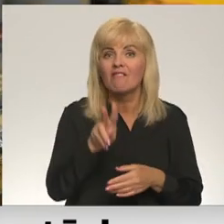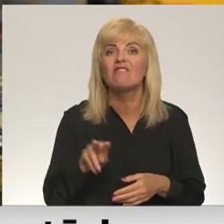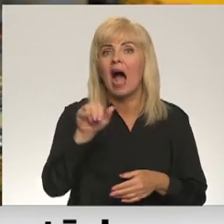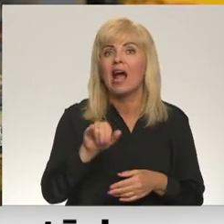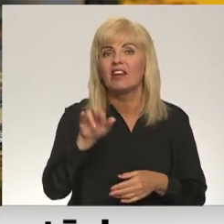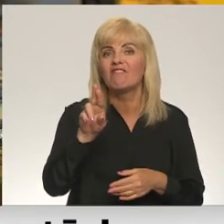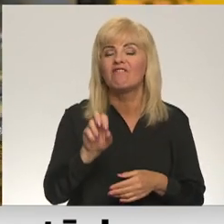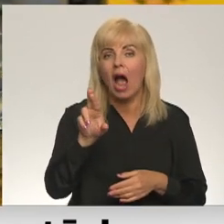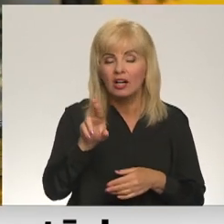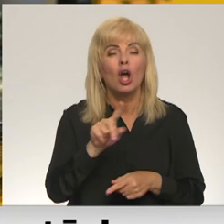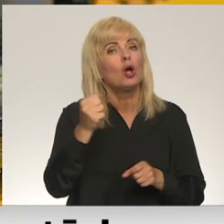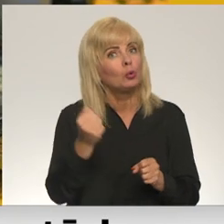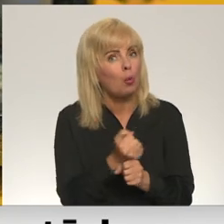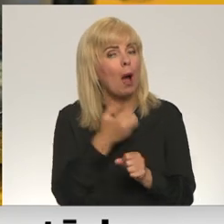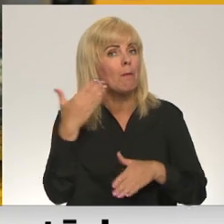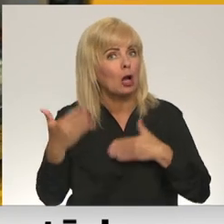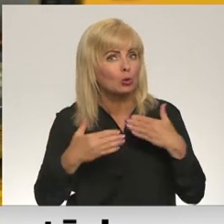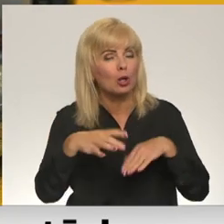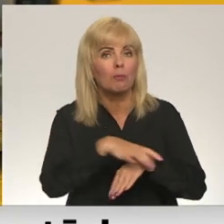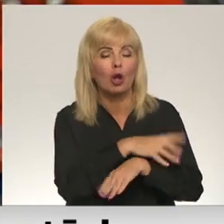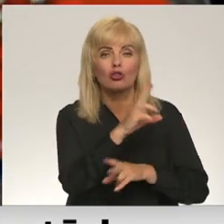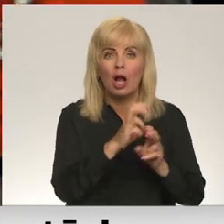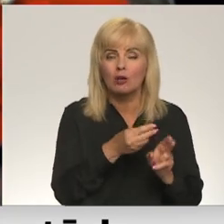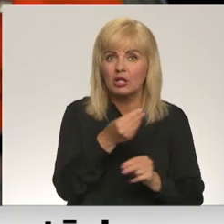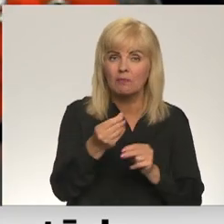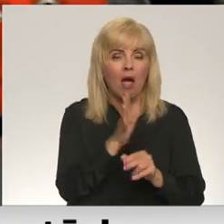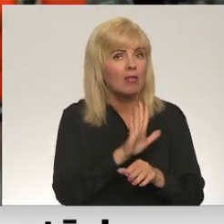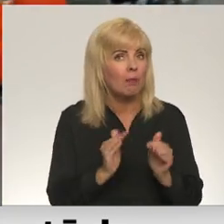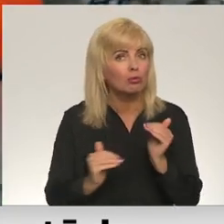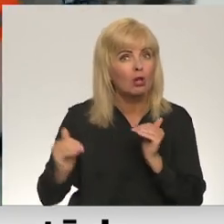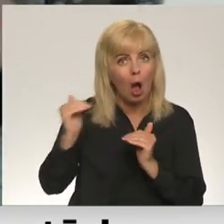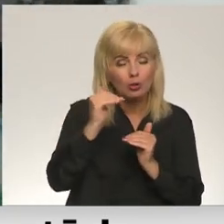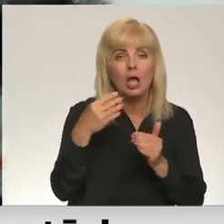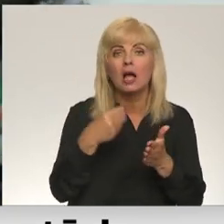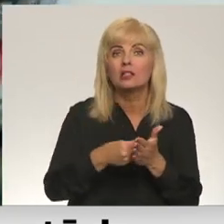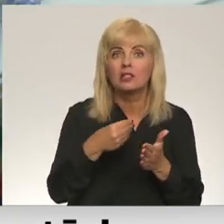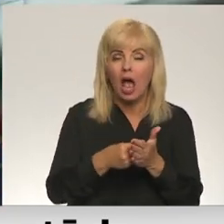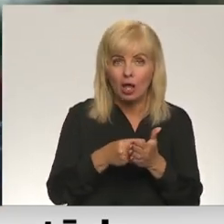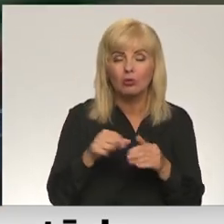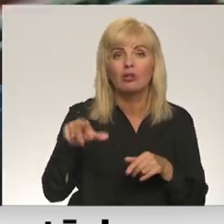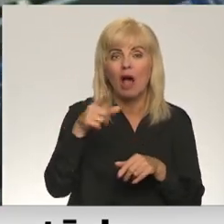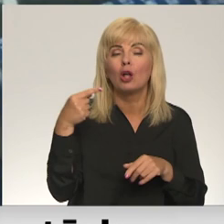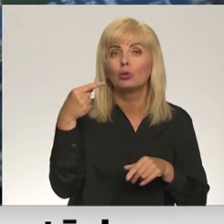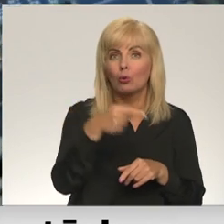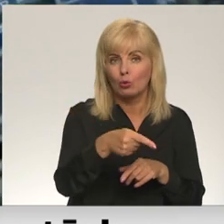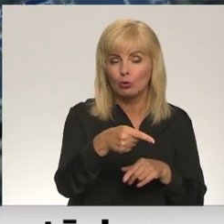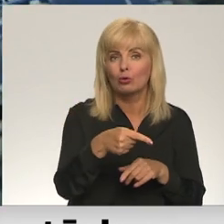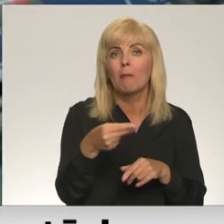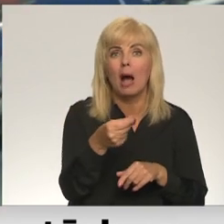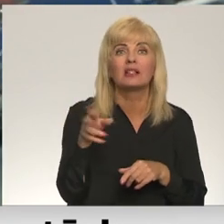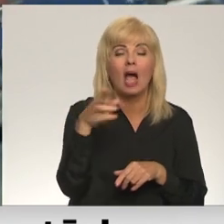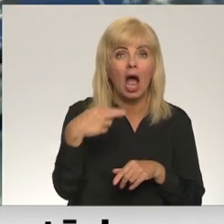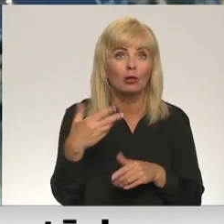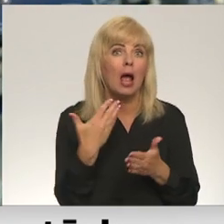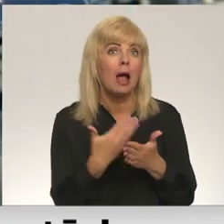tomēr pastāv bažas, vai protēzes ražošanas izmaksas nebūs tik augstas, ka arī tās cenas sasniegs vairākus tūkstošus eiro. Ja tas